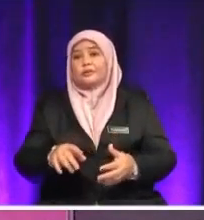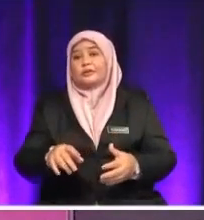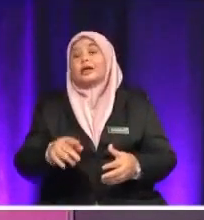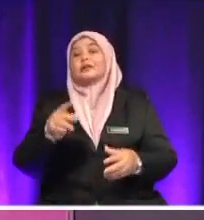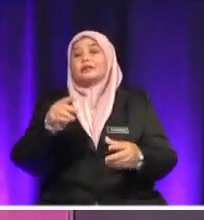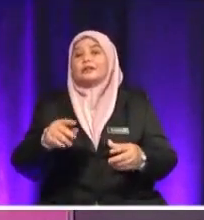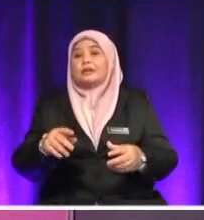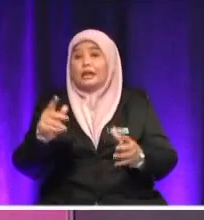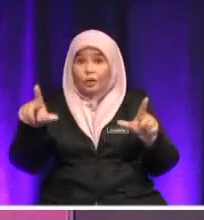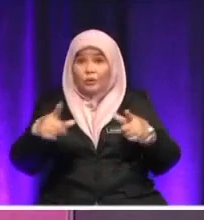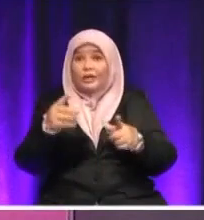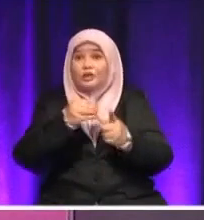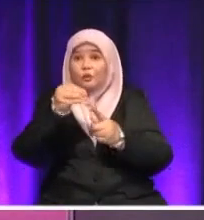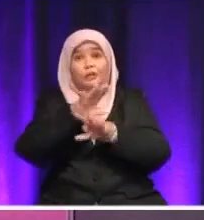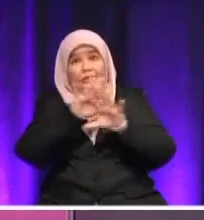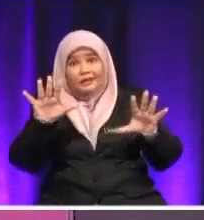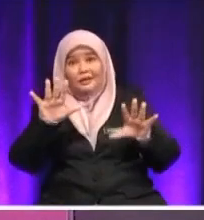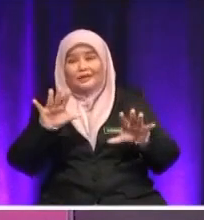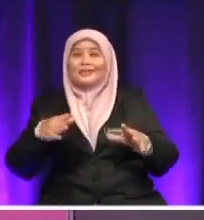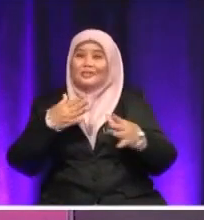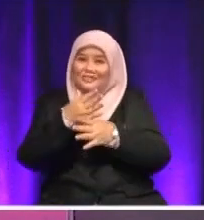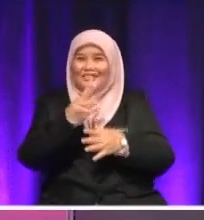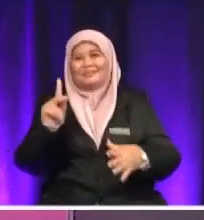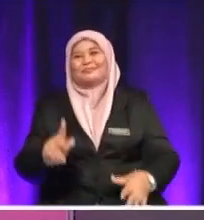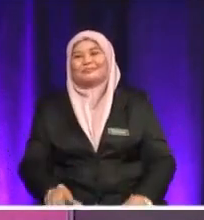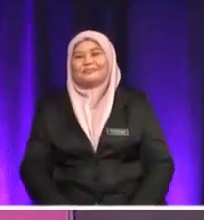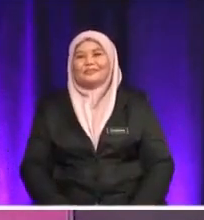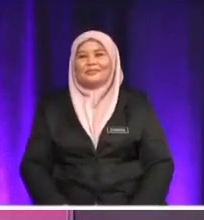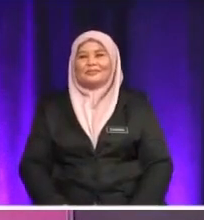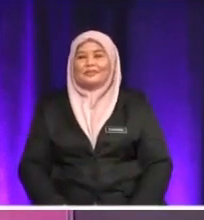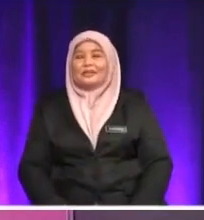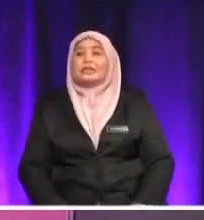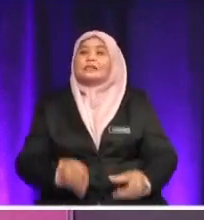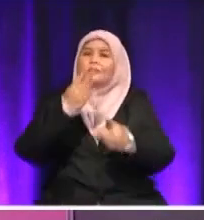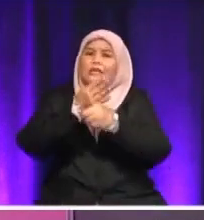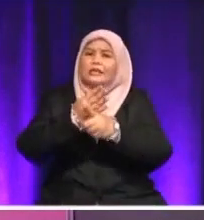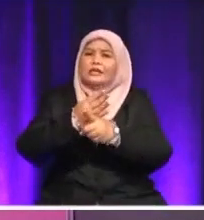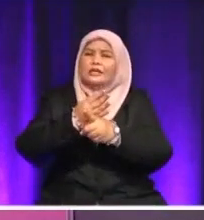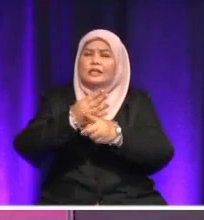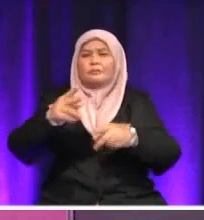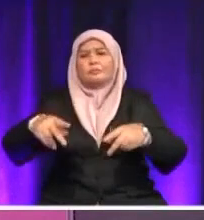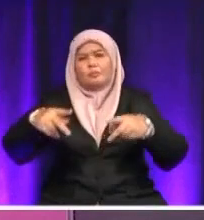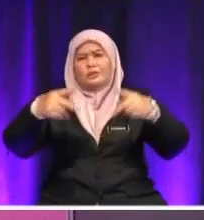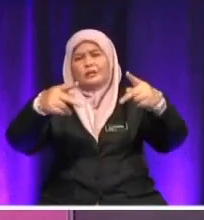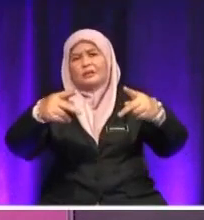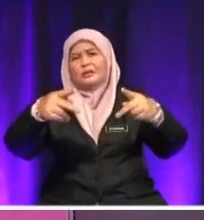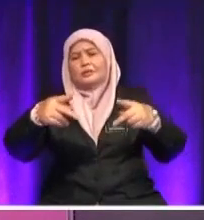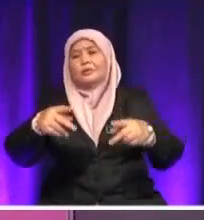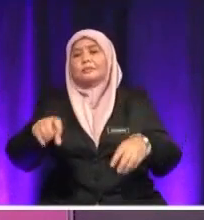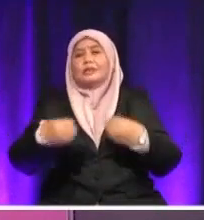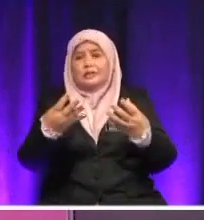tidak. Jadi kita nak tahu yang itu. Boleh kita teruskan Hakim? Boleh Ustaz, silakan. Okey, insya-Allah Hakim. Sebenarnya dalam prosedur memberikan keterangan dan